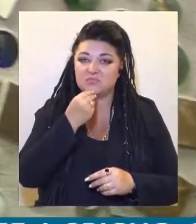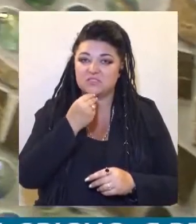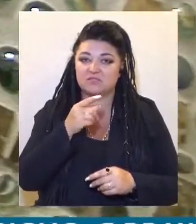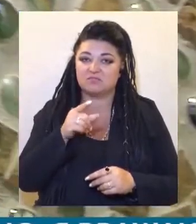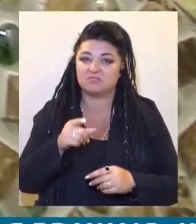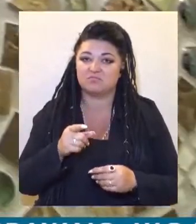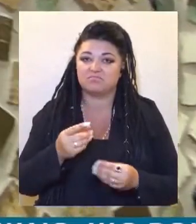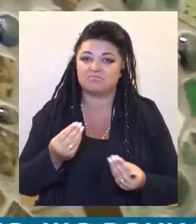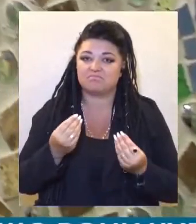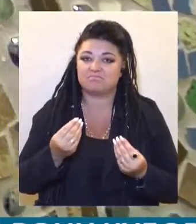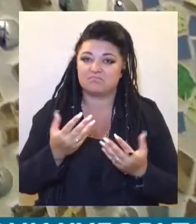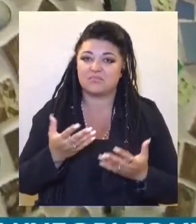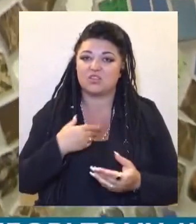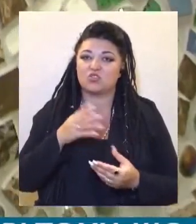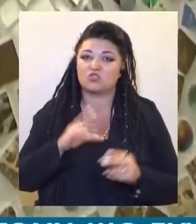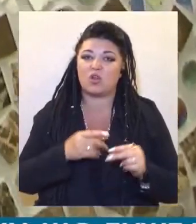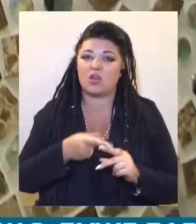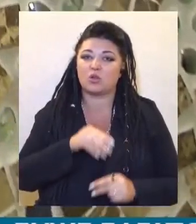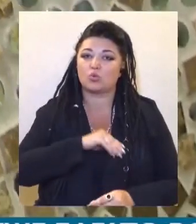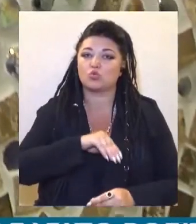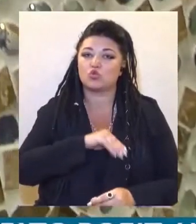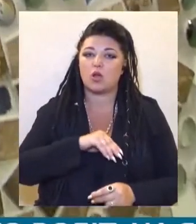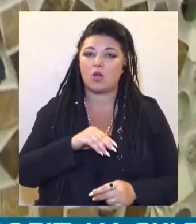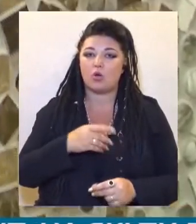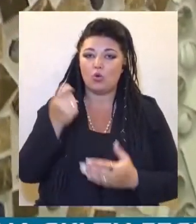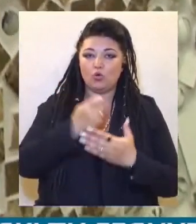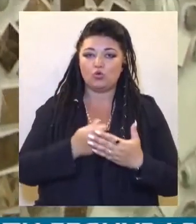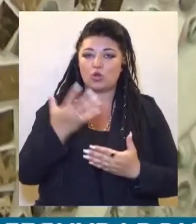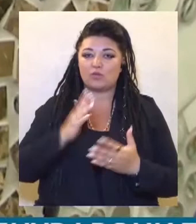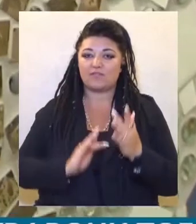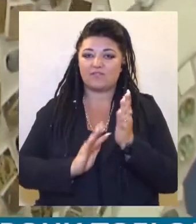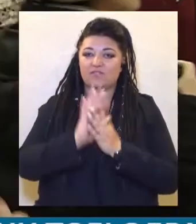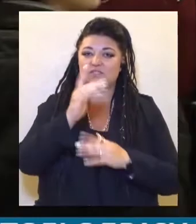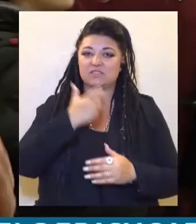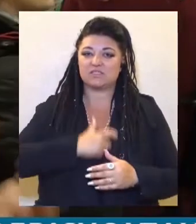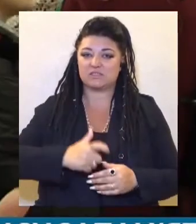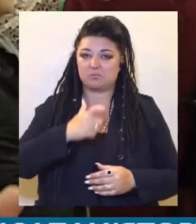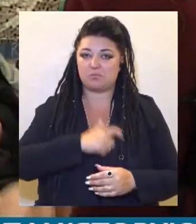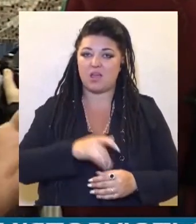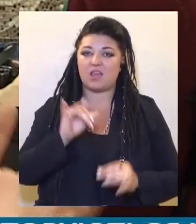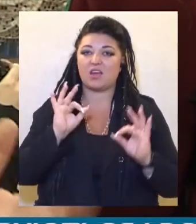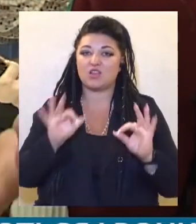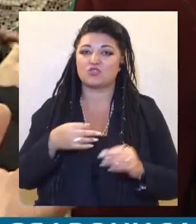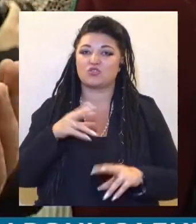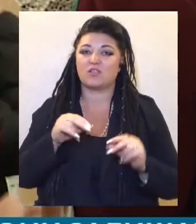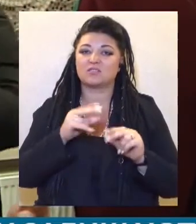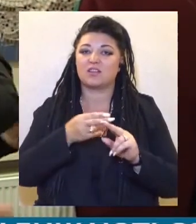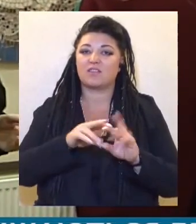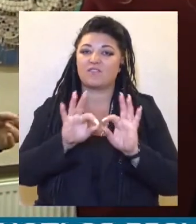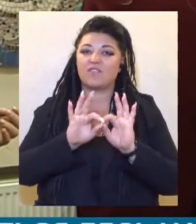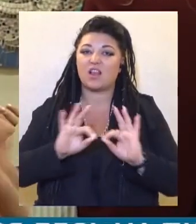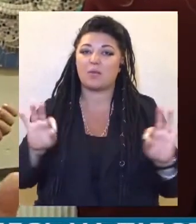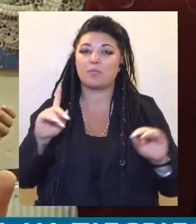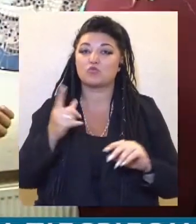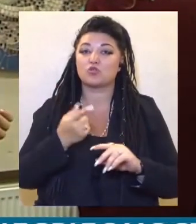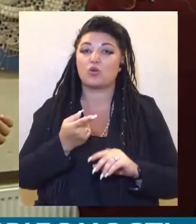це душа художника, який виразив себе. И, конечно же, я считаю, что они великолепны, потому что очень много работ,